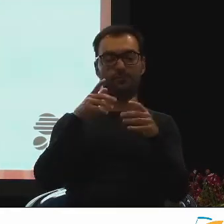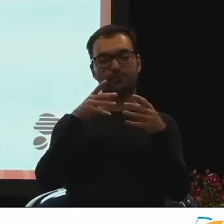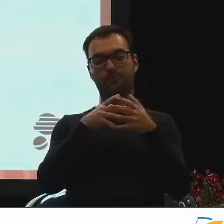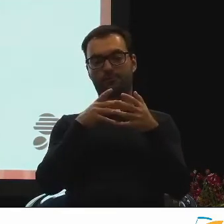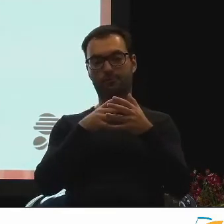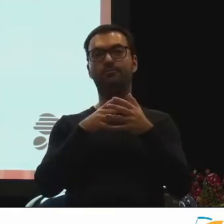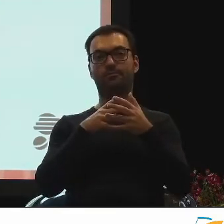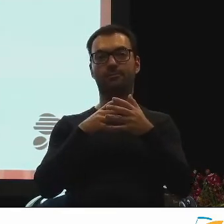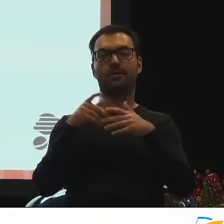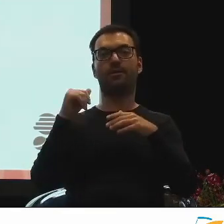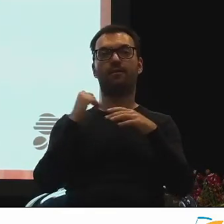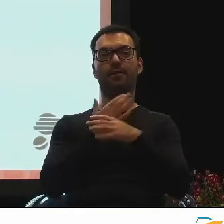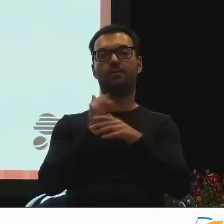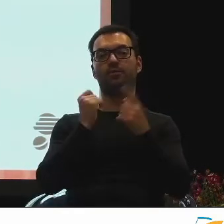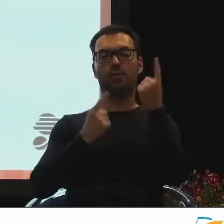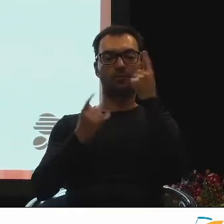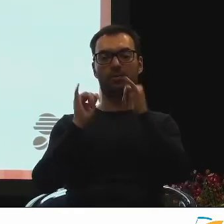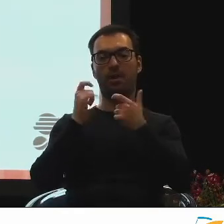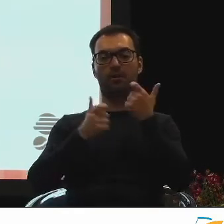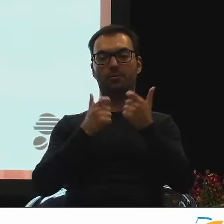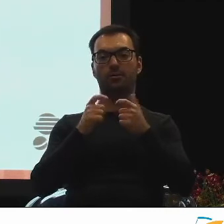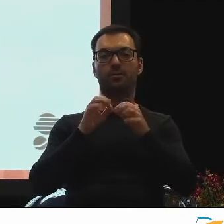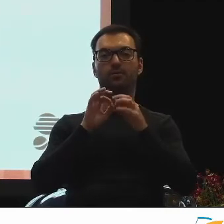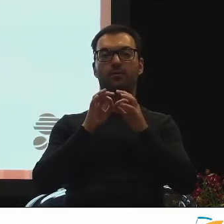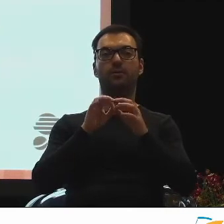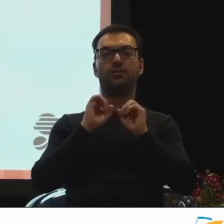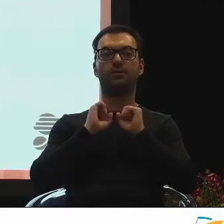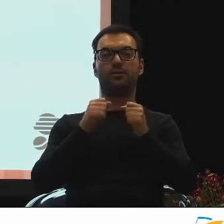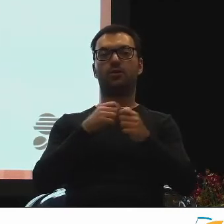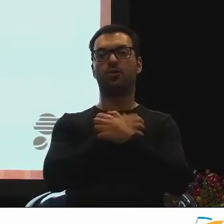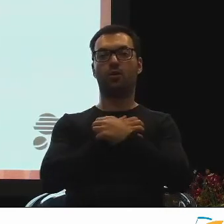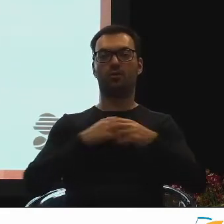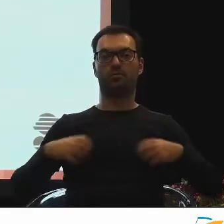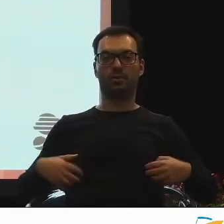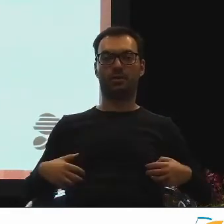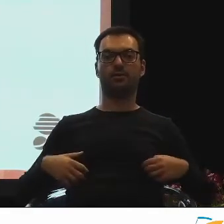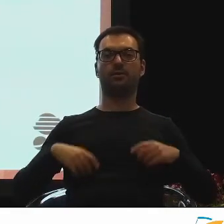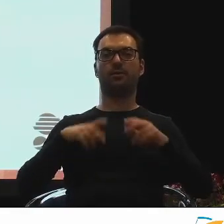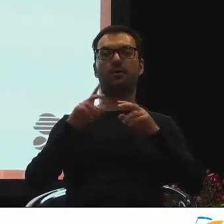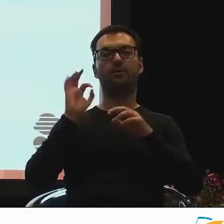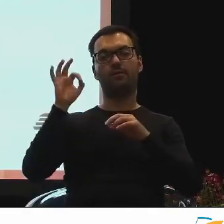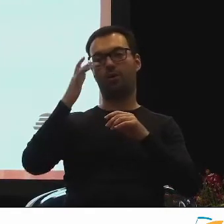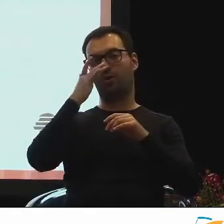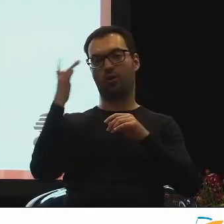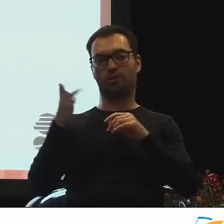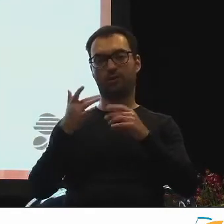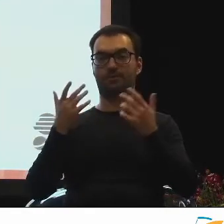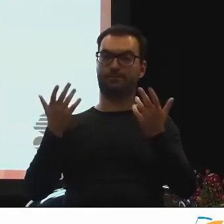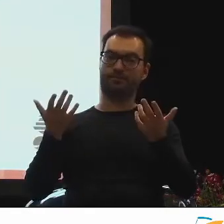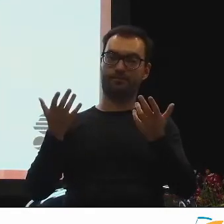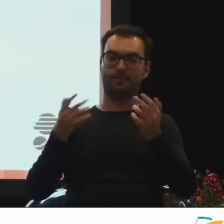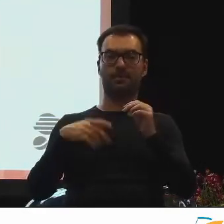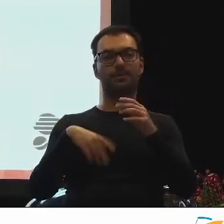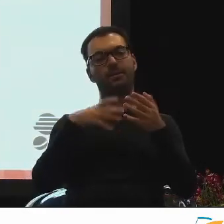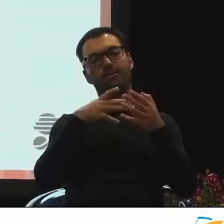zweryfikowała podejście przedsiębiorców do prowadzenia działalności gospodarczej Federacji Rosyjskiej.